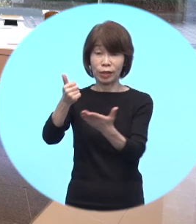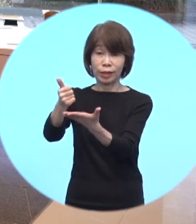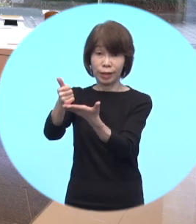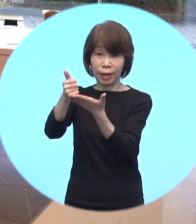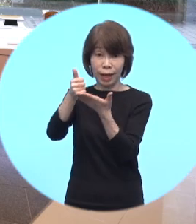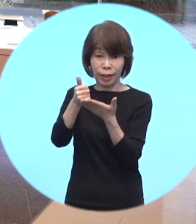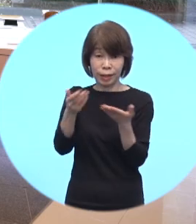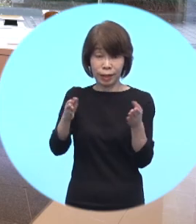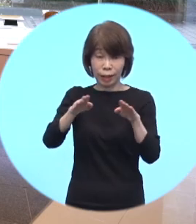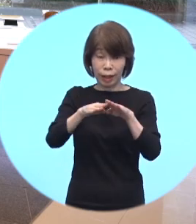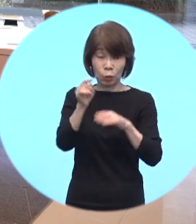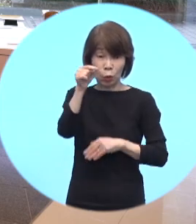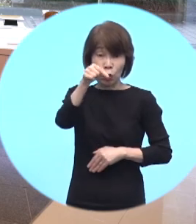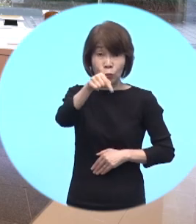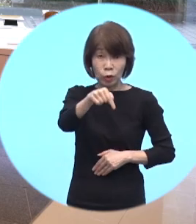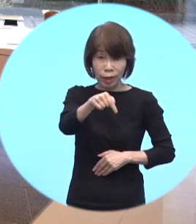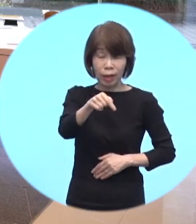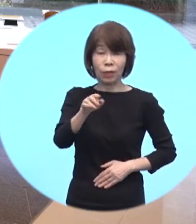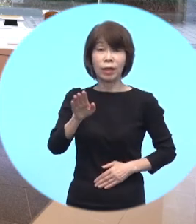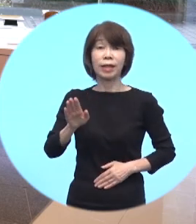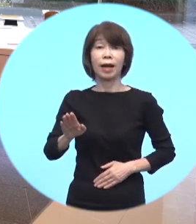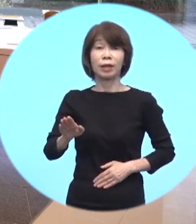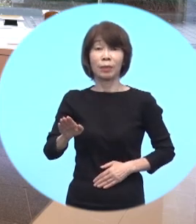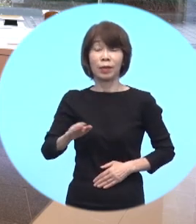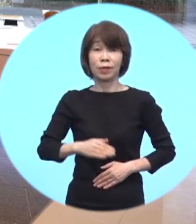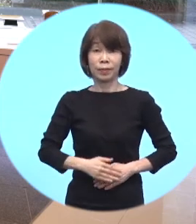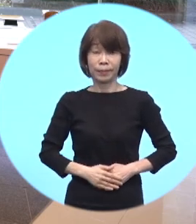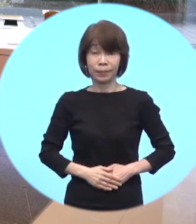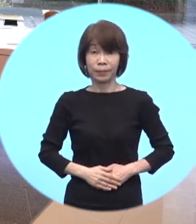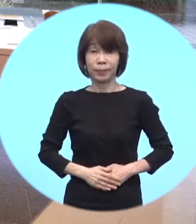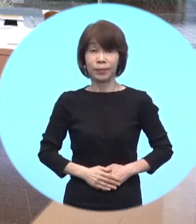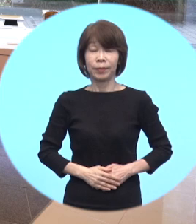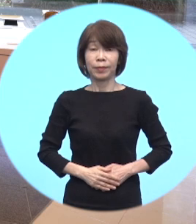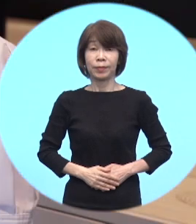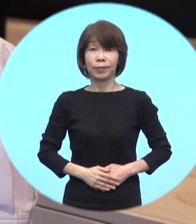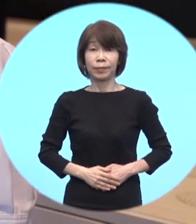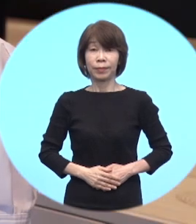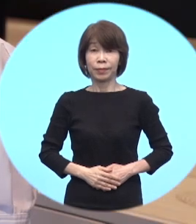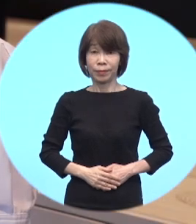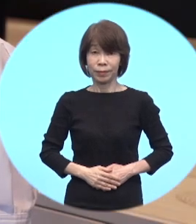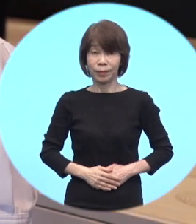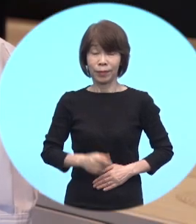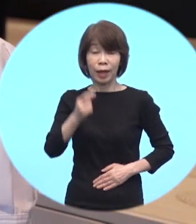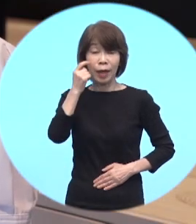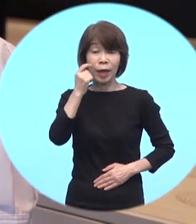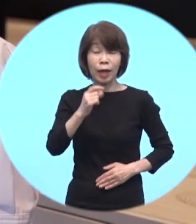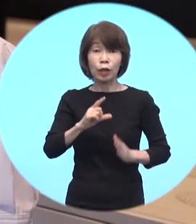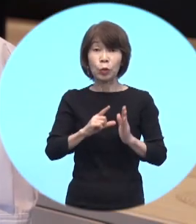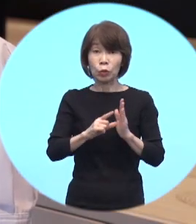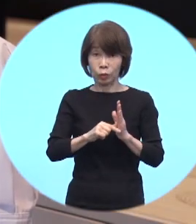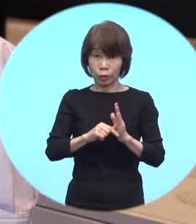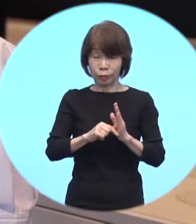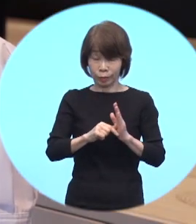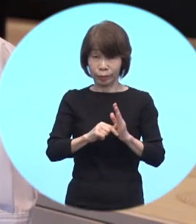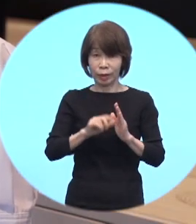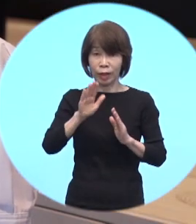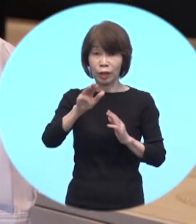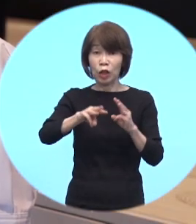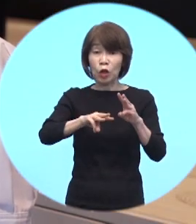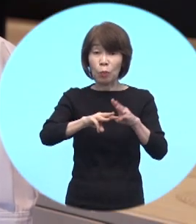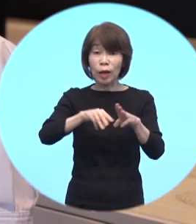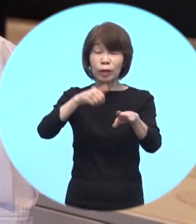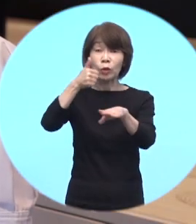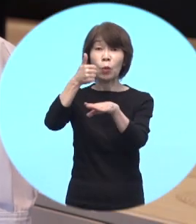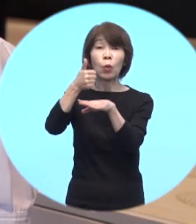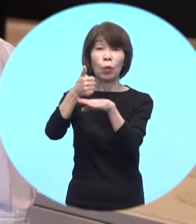側、21世紀美術館の横に位置しています。江戸時代、藩主前田家のお殿様